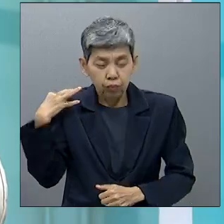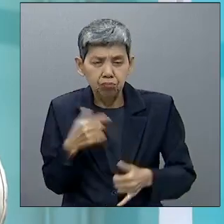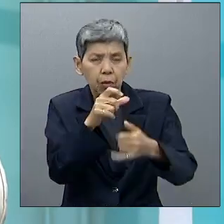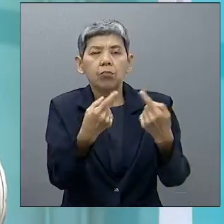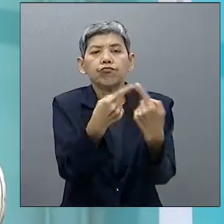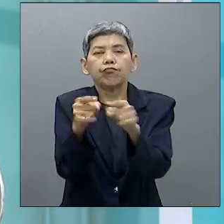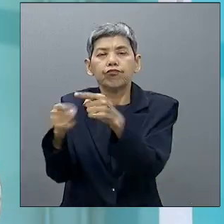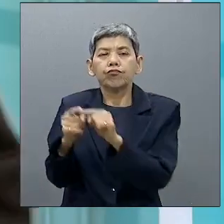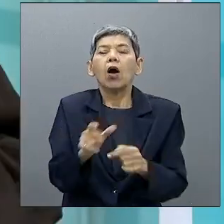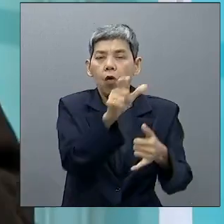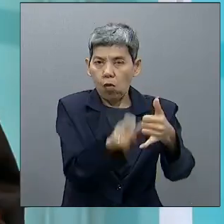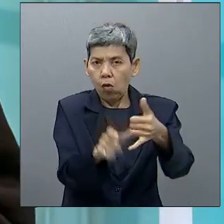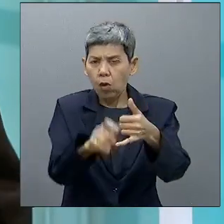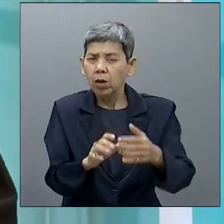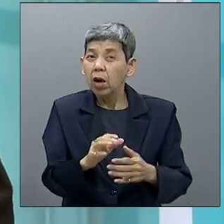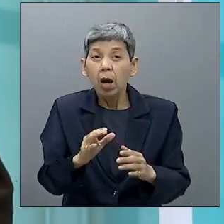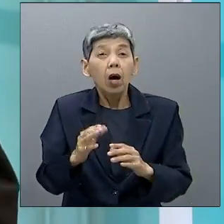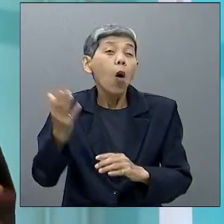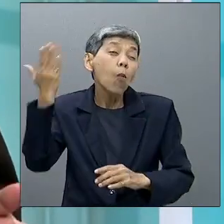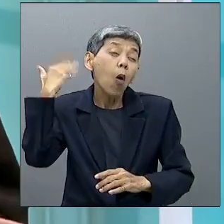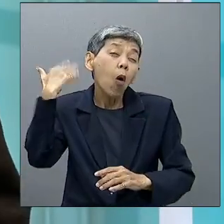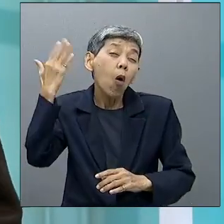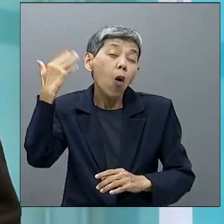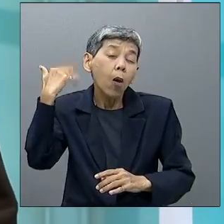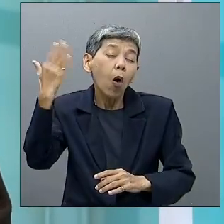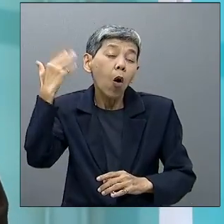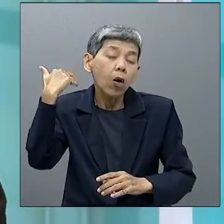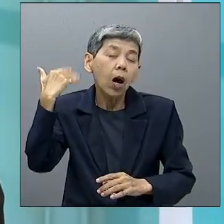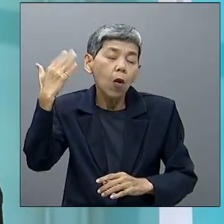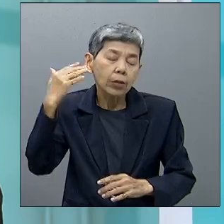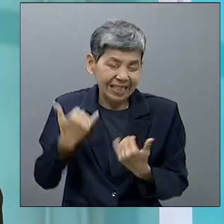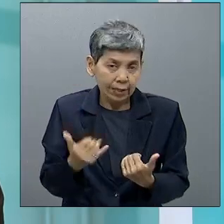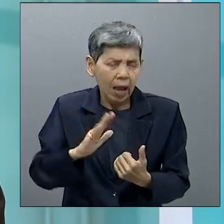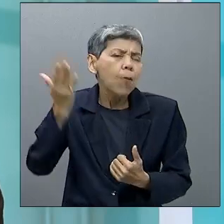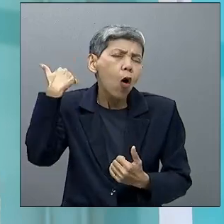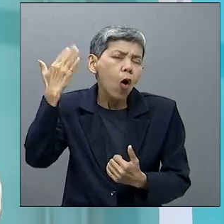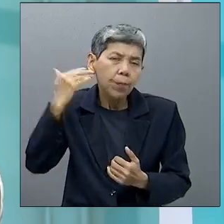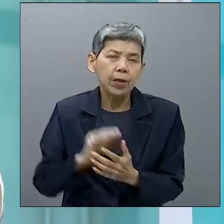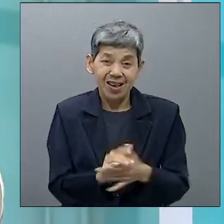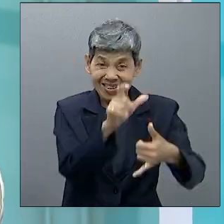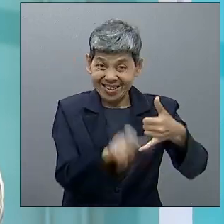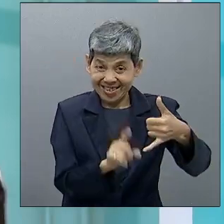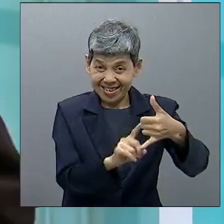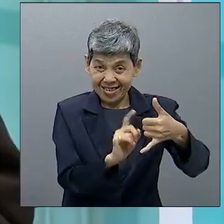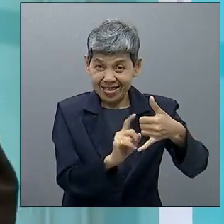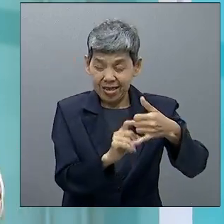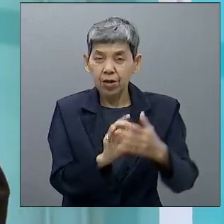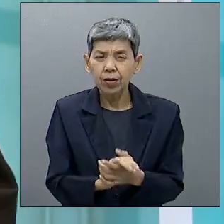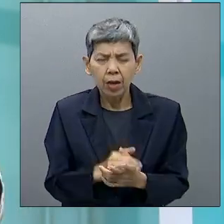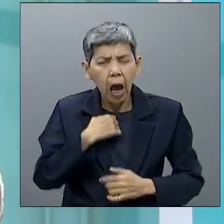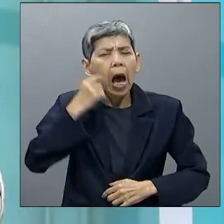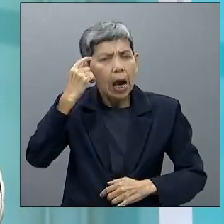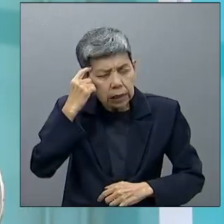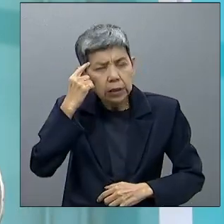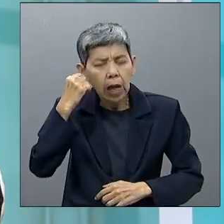างกันไปบางในยุคก่อนนี้เนาะในพี่หมายถึงในยุคก่อนๆเนี้ยบางท่านเ ข้าใจว่าหม